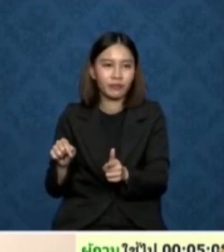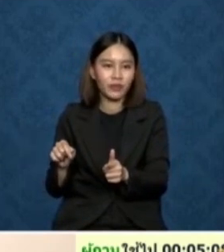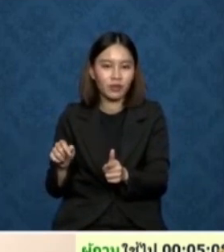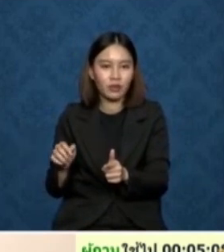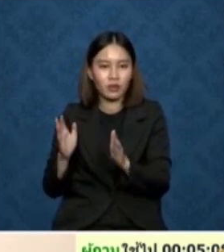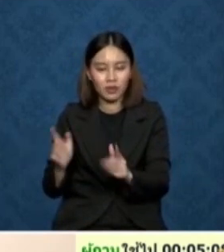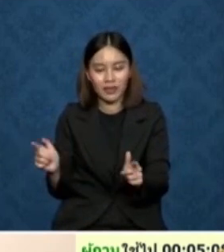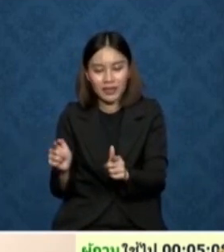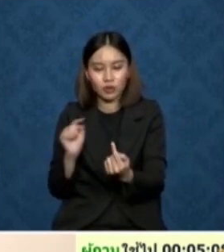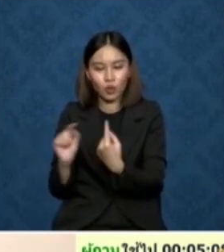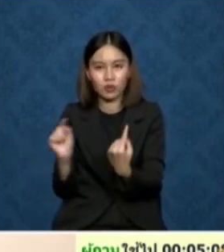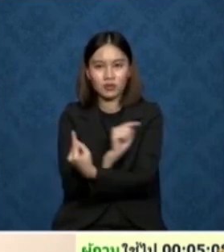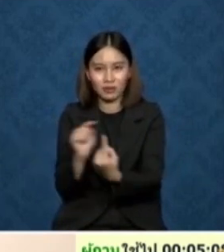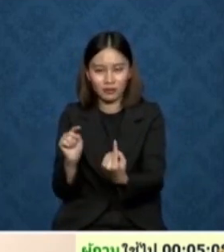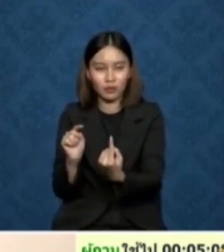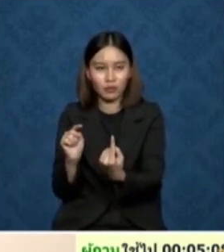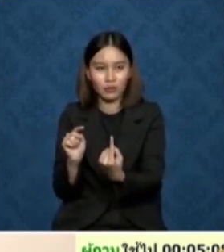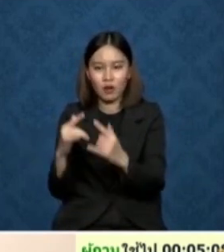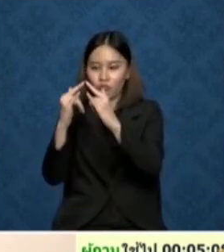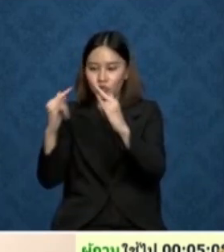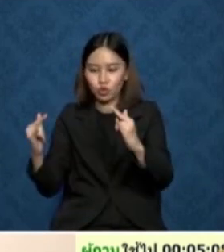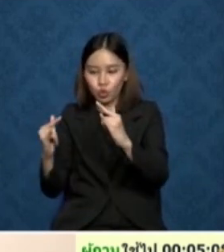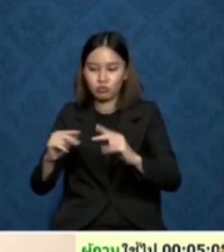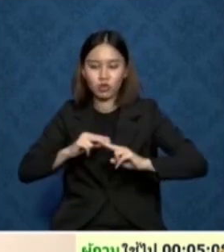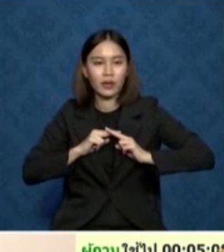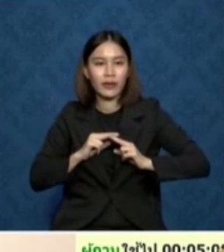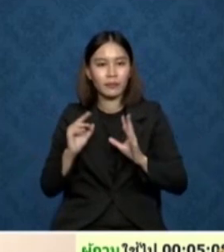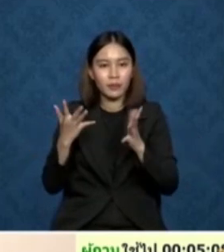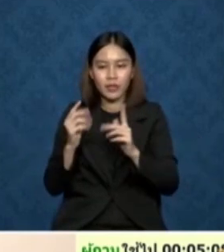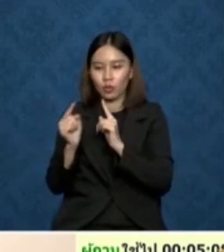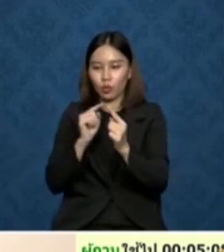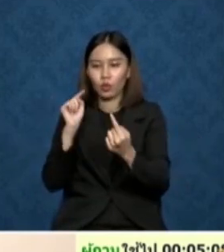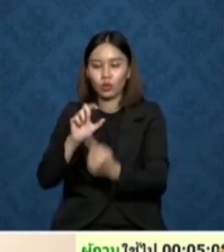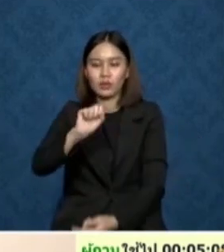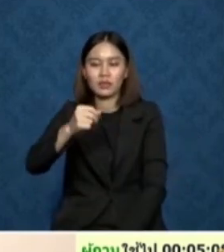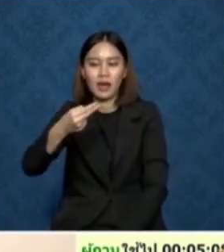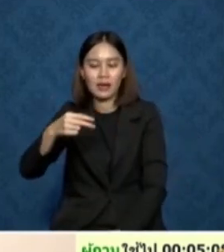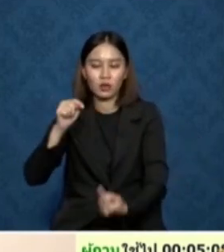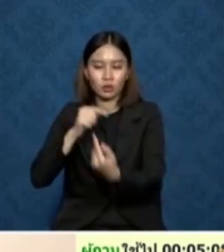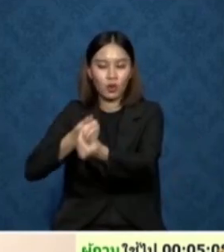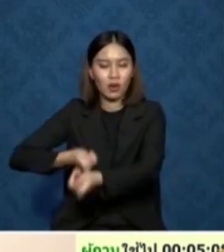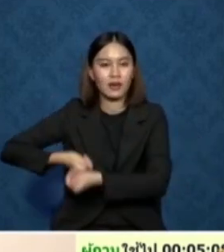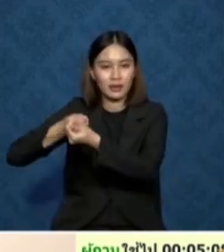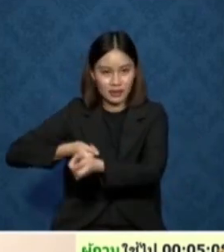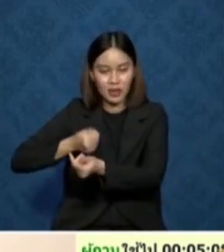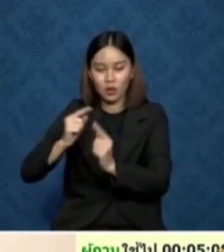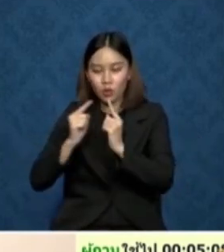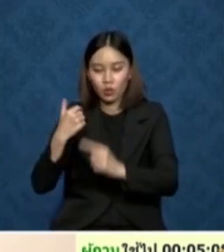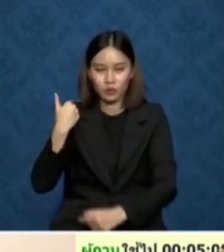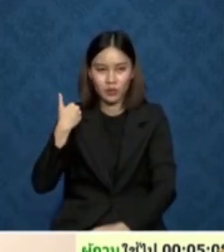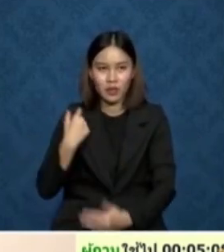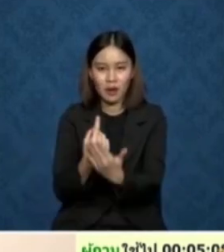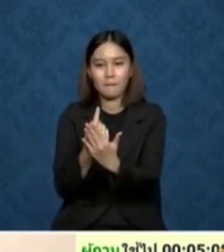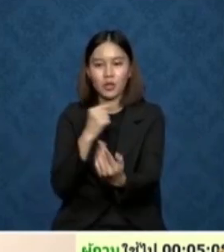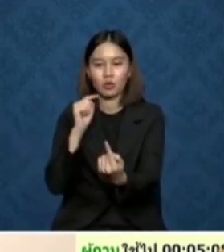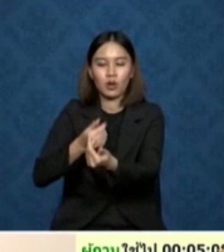เพิงเปคนตัวเล็กในสังคมไม่มียุง Jang ตเองจะเก็บเราได้ประสถานงานกับสหรรการเกúcarซึก็เป็น